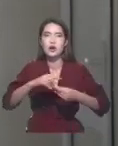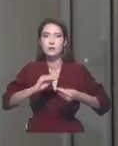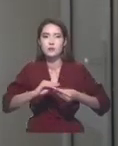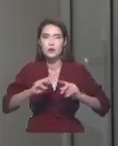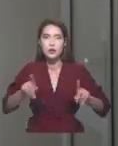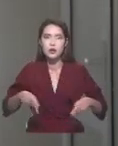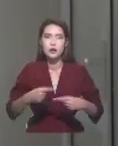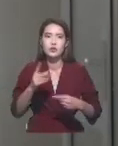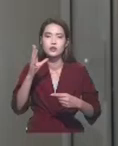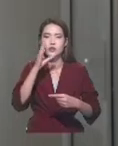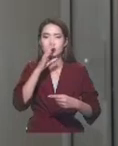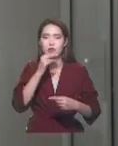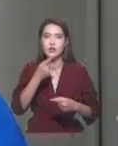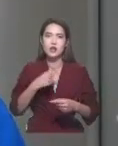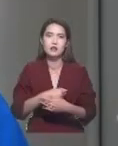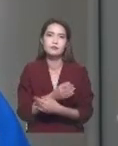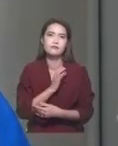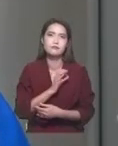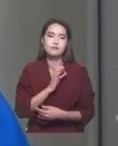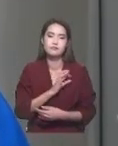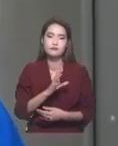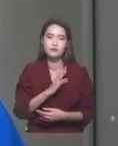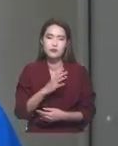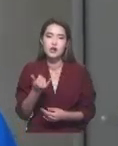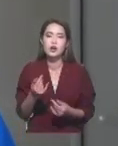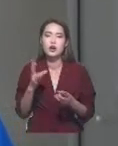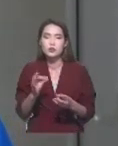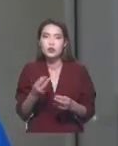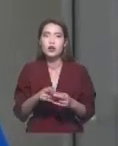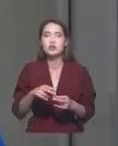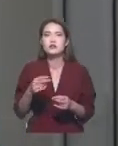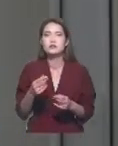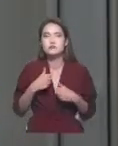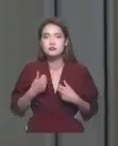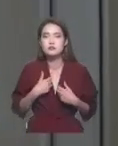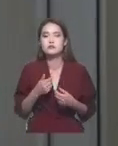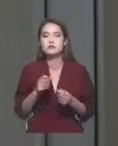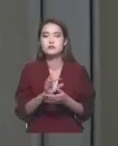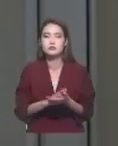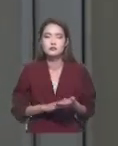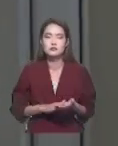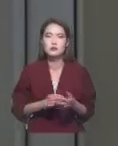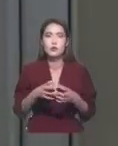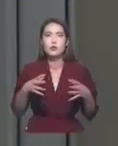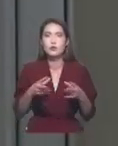құрап, қайтадан орнына салды. Мұның бір жақсылығы, бірақ операциямен бүкіл операция бітті.